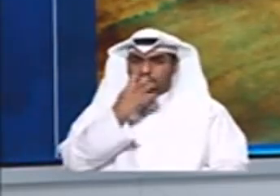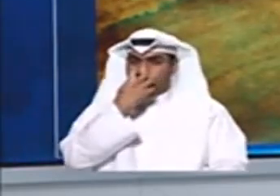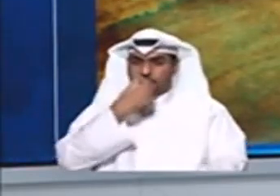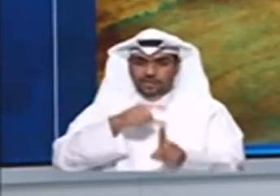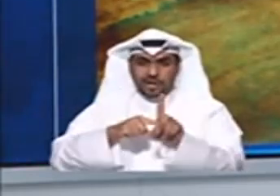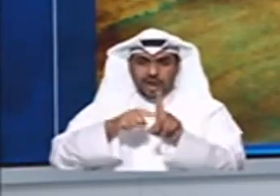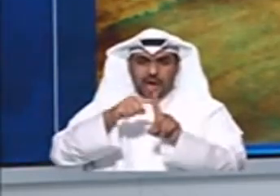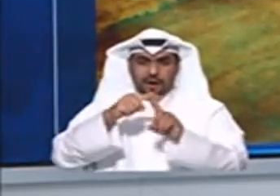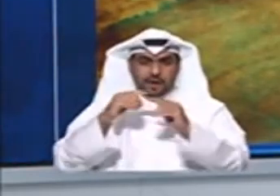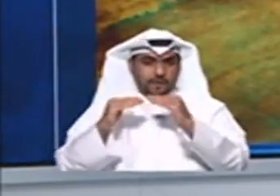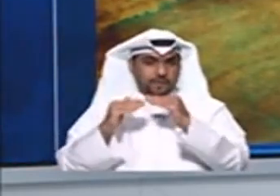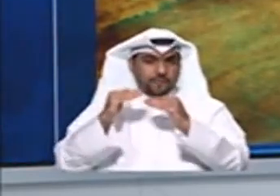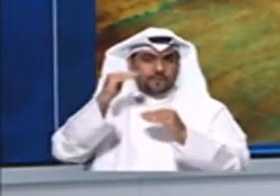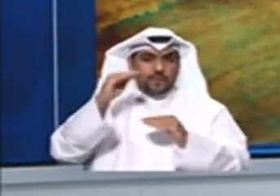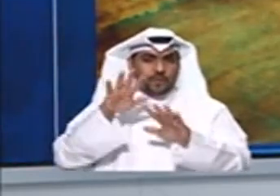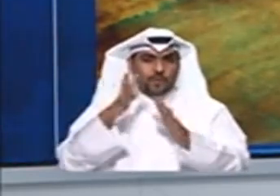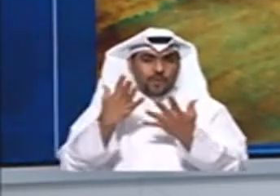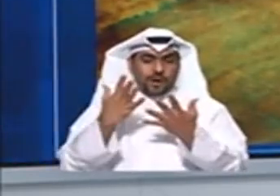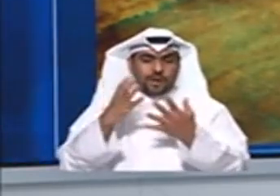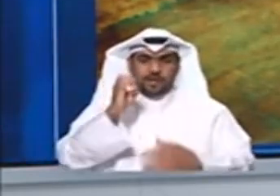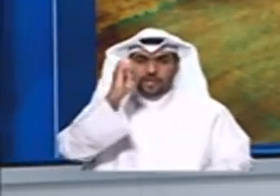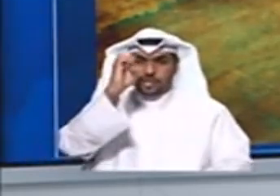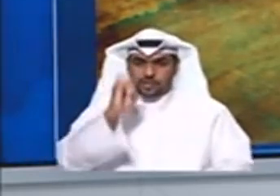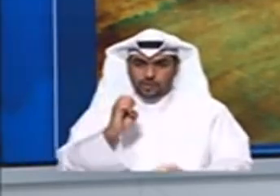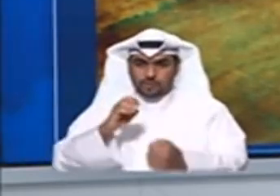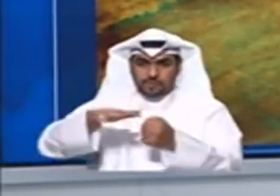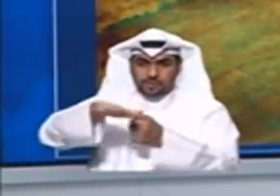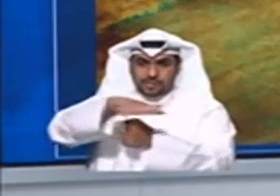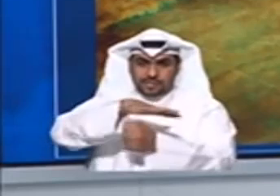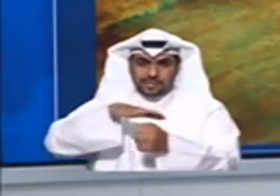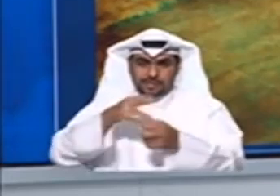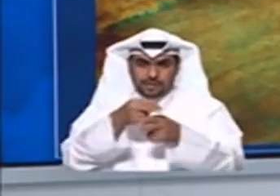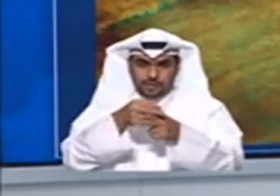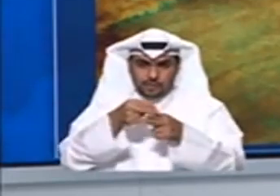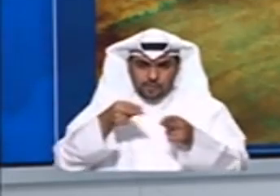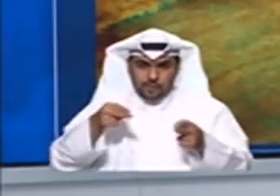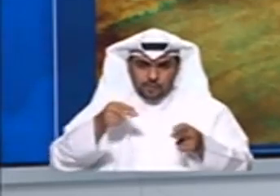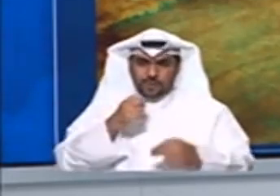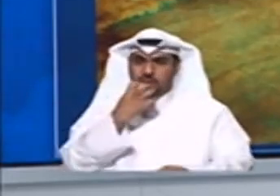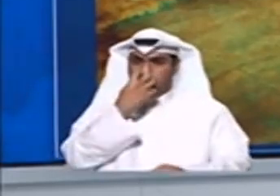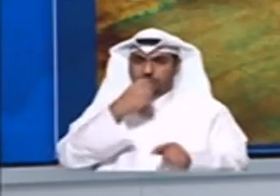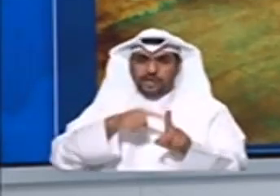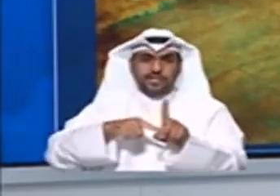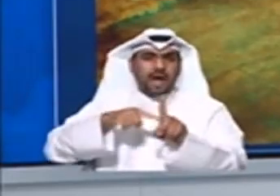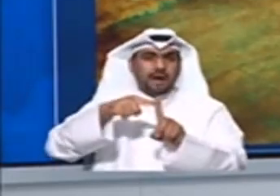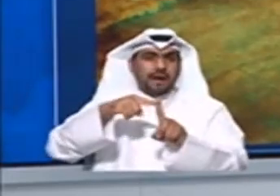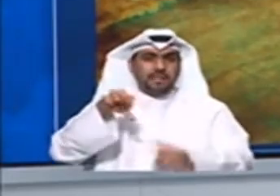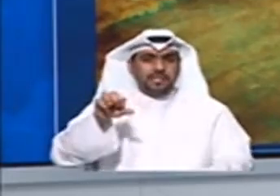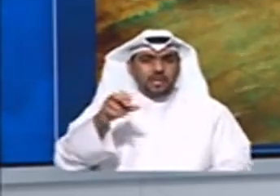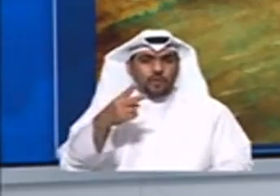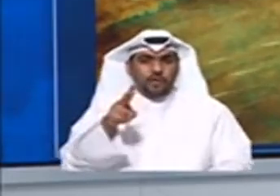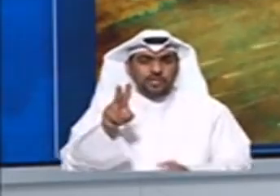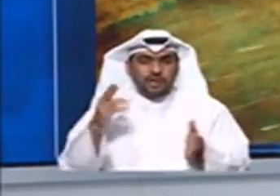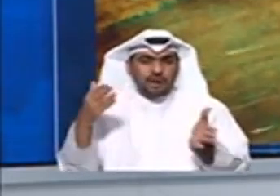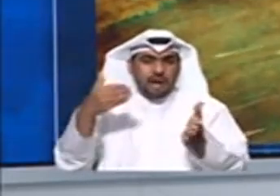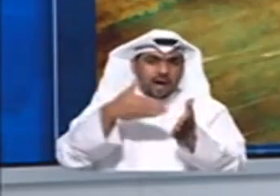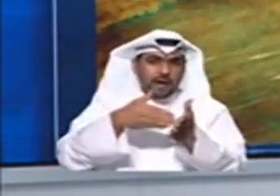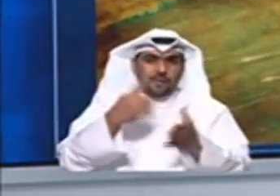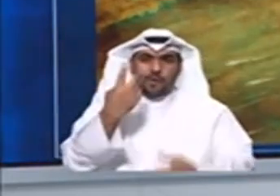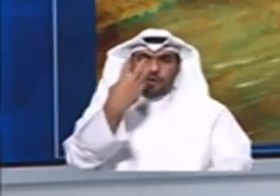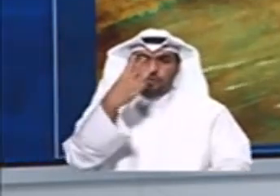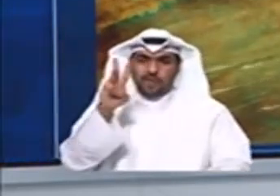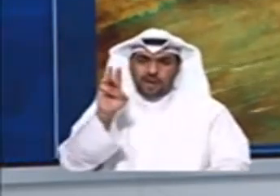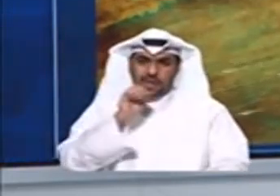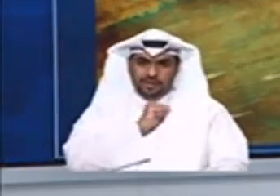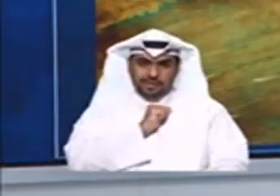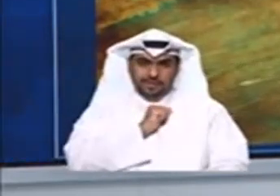الجزر خاصة الجزر الجنوبية كبر قارة وأم المرادم، متوقع تصل ما بين 29 إلى 31 درجة مئوية. منتصف يوم